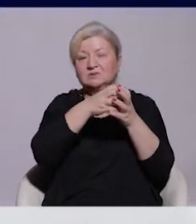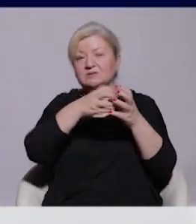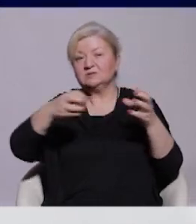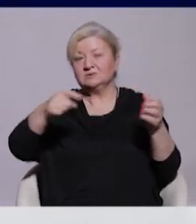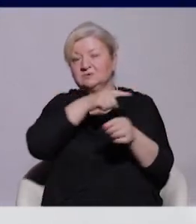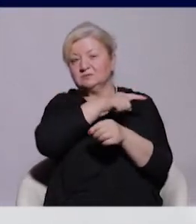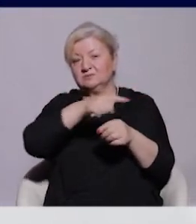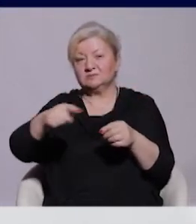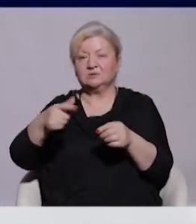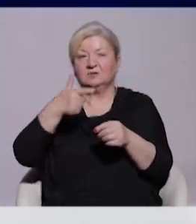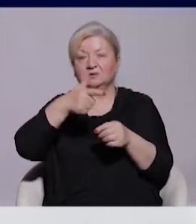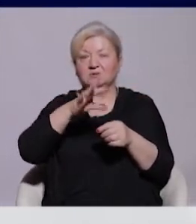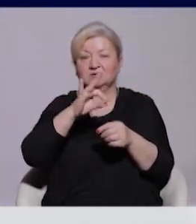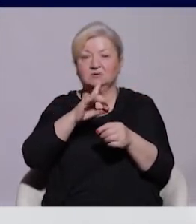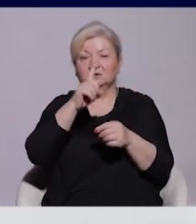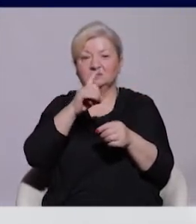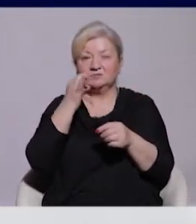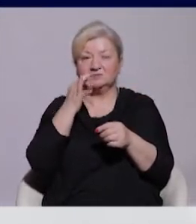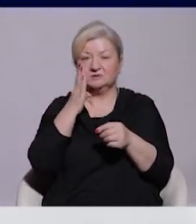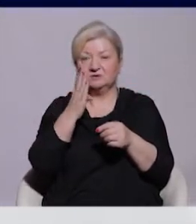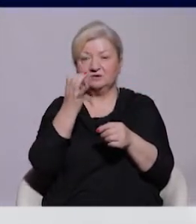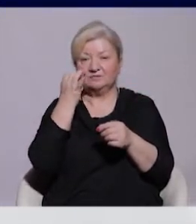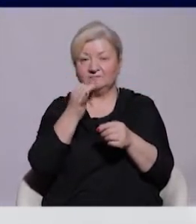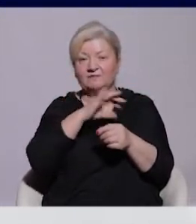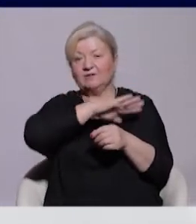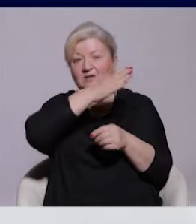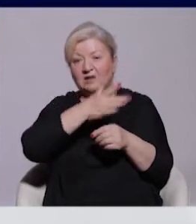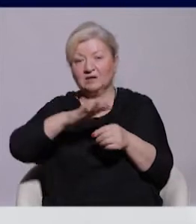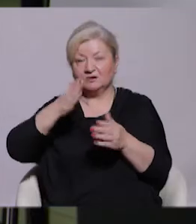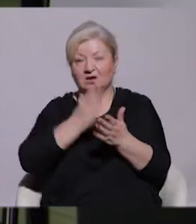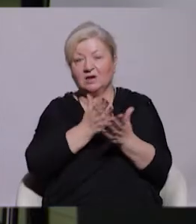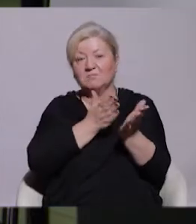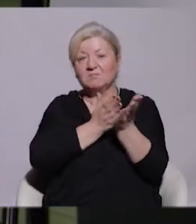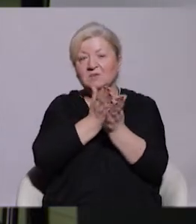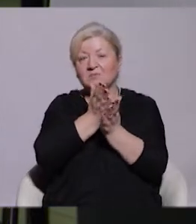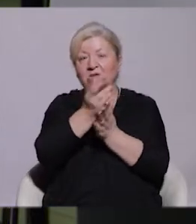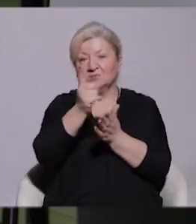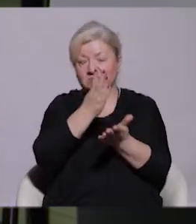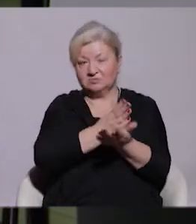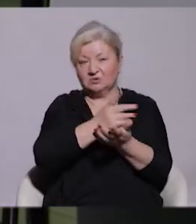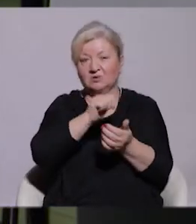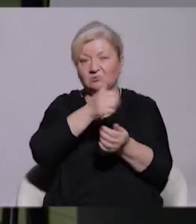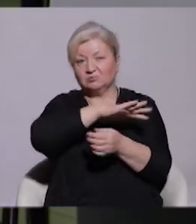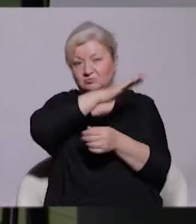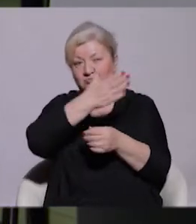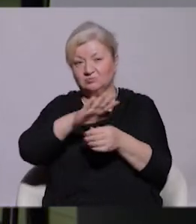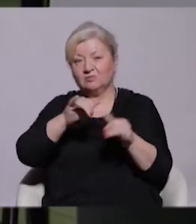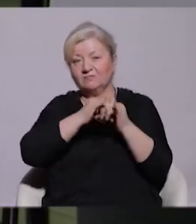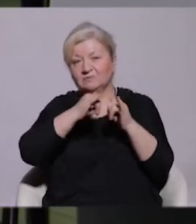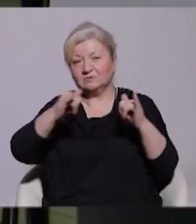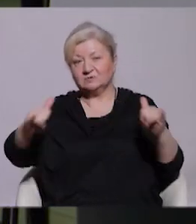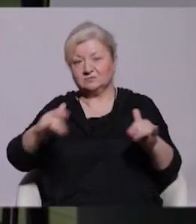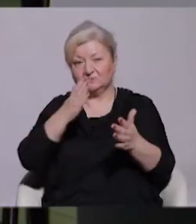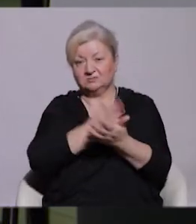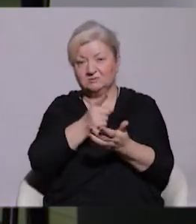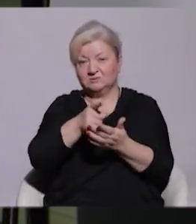ტალღას. შეხედეთ? ანუ რხევა ხდება იგივე მიმართულებით, რა მიმართულებითაც ტალღა ვრცელდება. ანუ ეს ორი